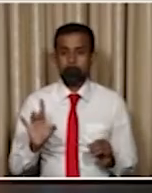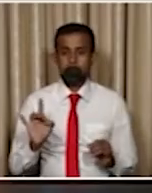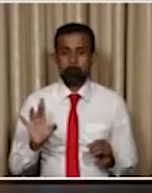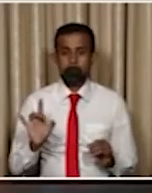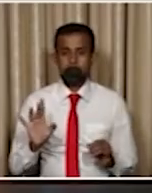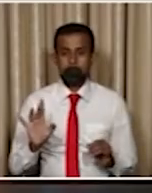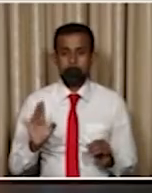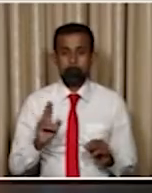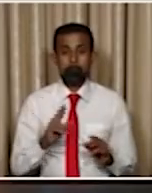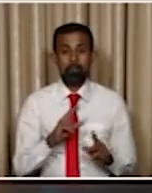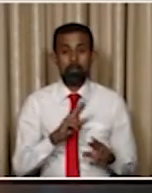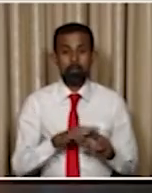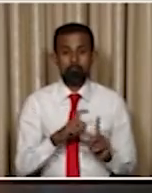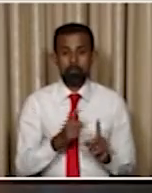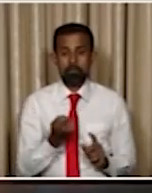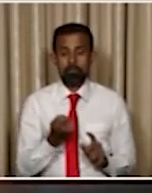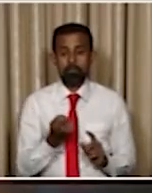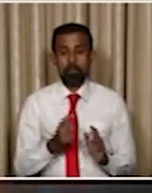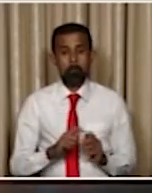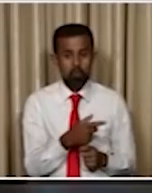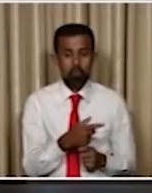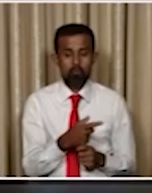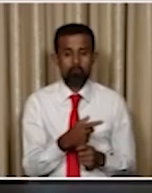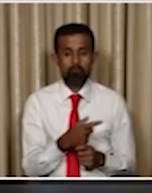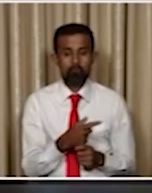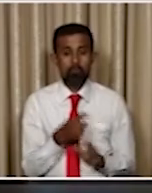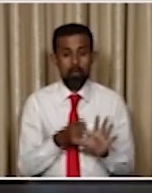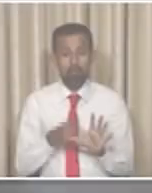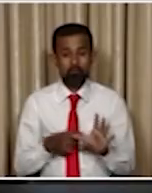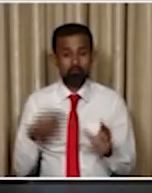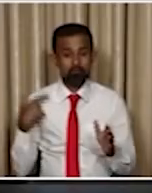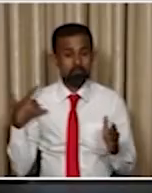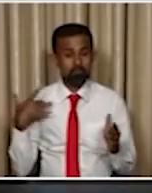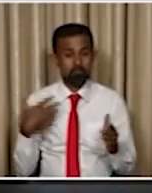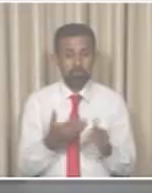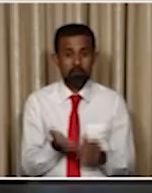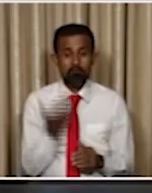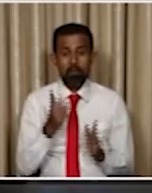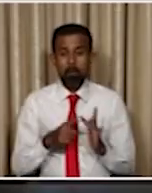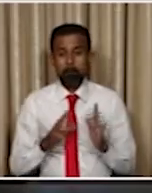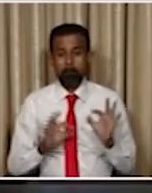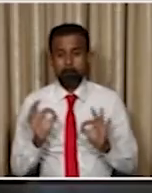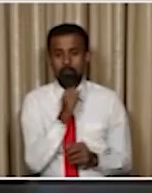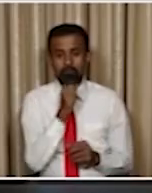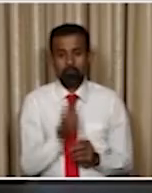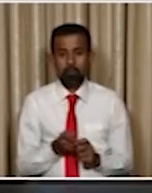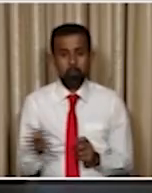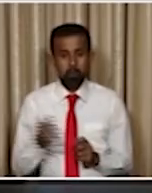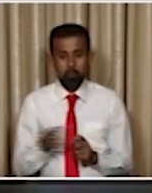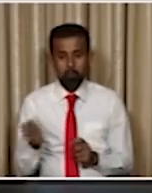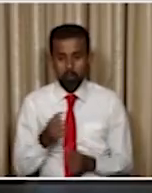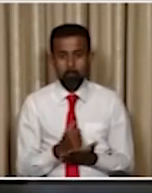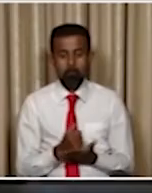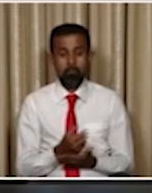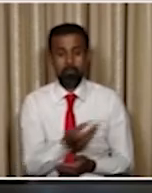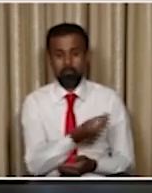එයාගේ තැන්පතු වලට ලැබුණු පොලිය ආදායම ලබා දෙන්නට කියලා. අවුරුදු ගණනාවක මේ වැඩිපුර පොලිය වැඩිහිටියන්ට ගෙවපු බැංකුවලට ලැබිය